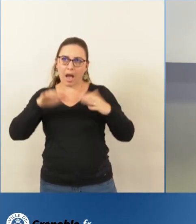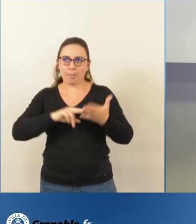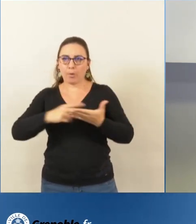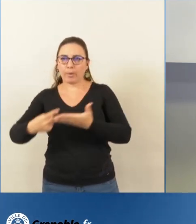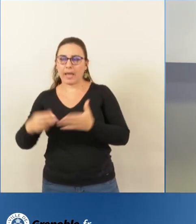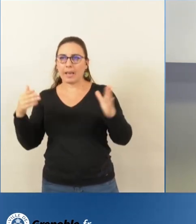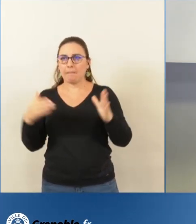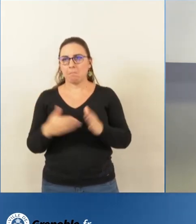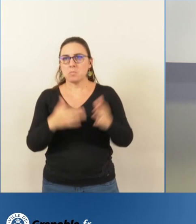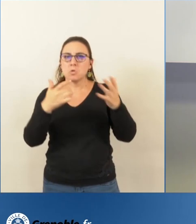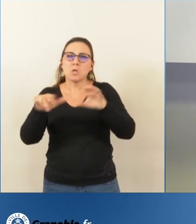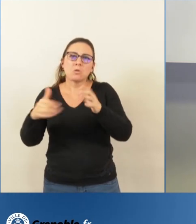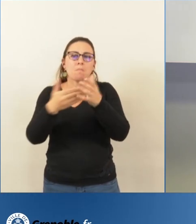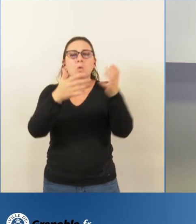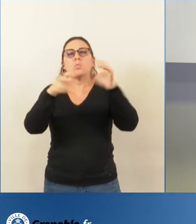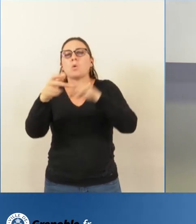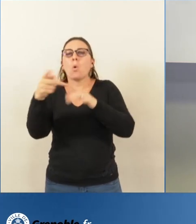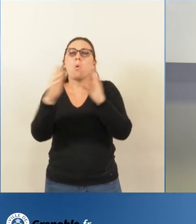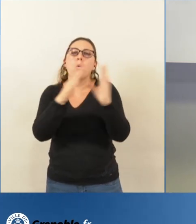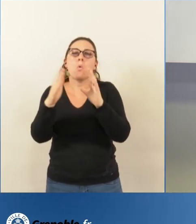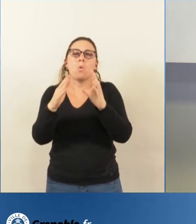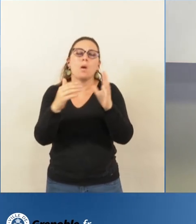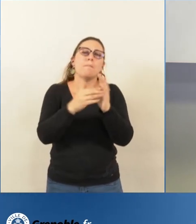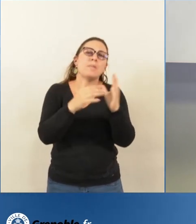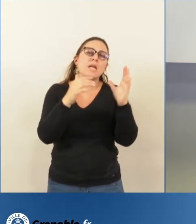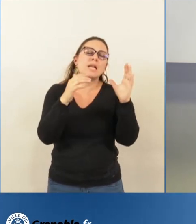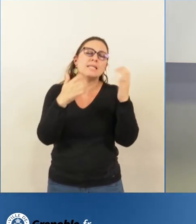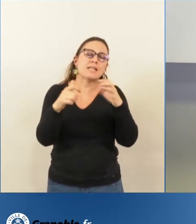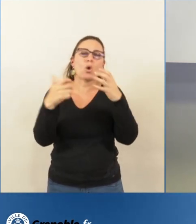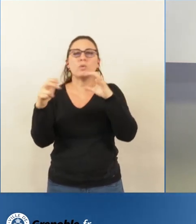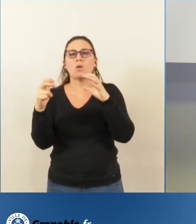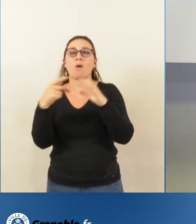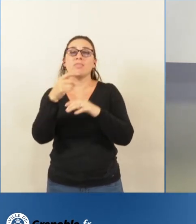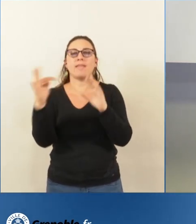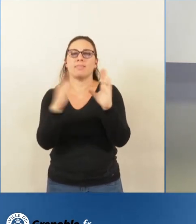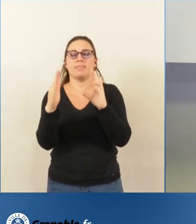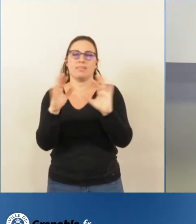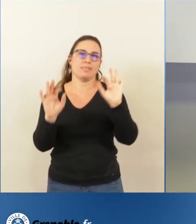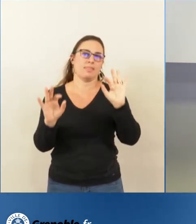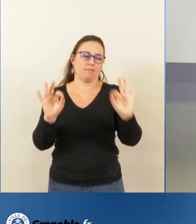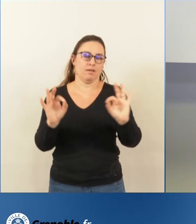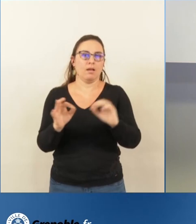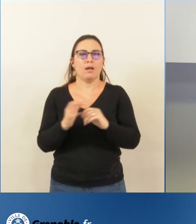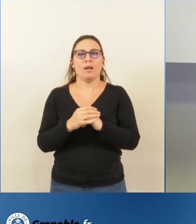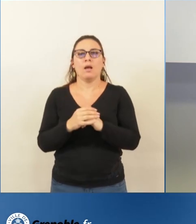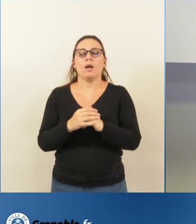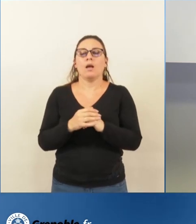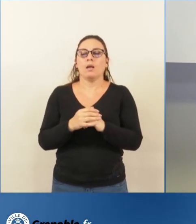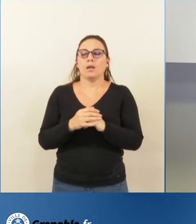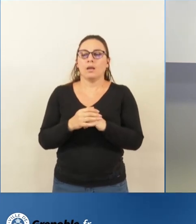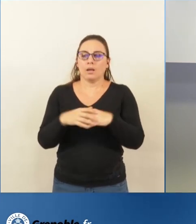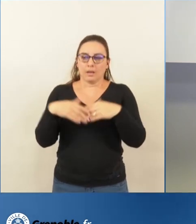1700 1800 euros entre 1007 et 1100 et 1800 euros net à peu près avant généralement